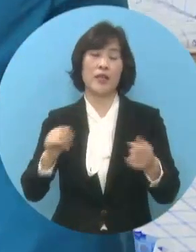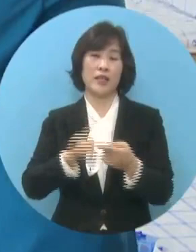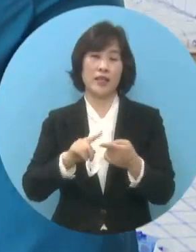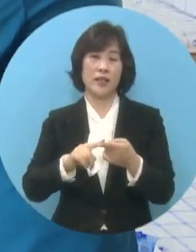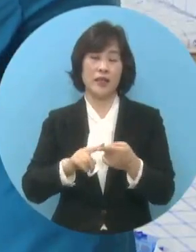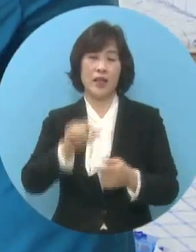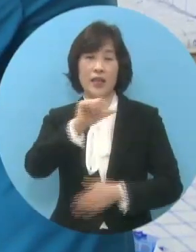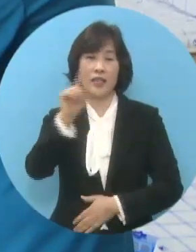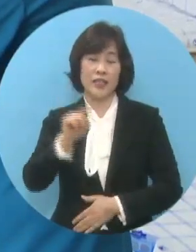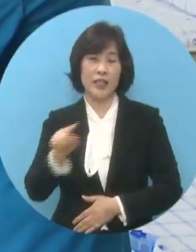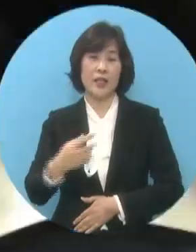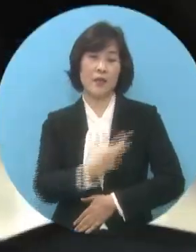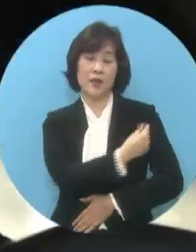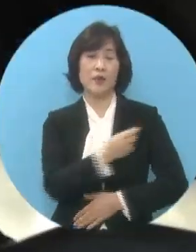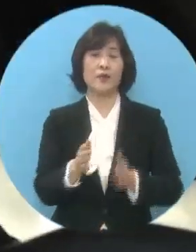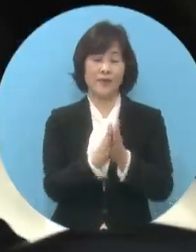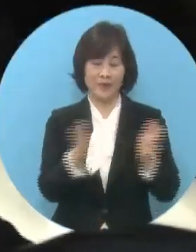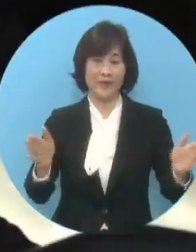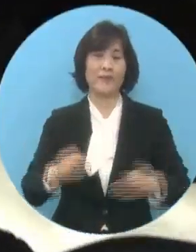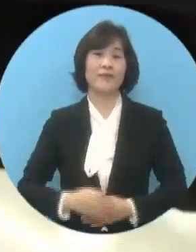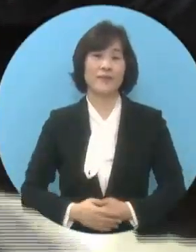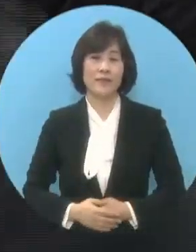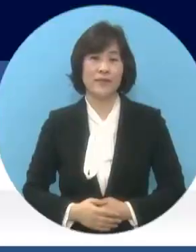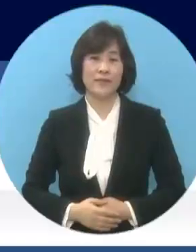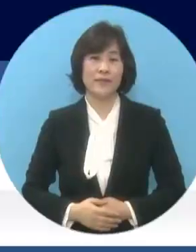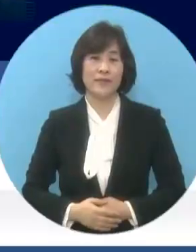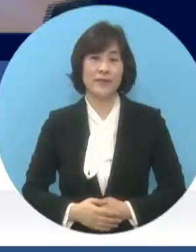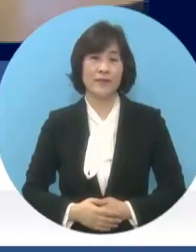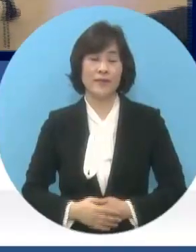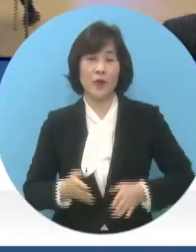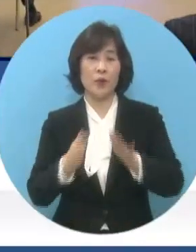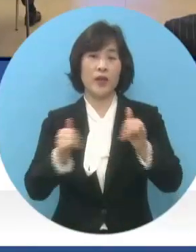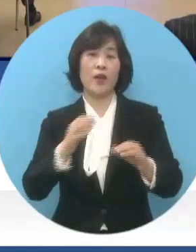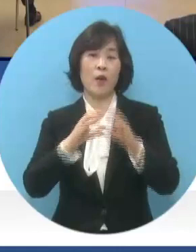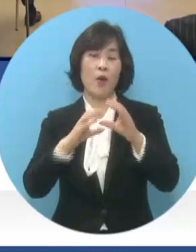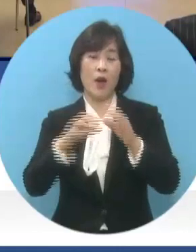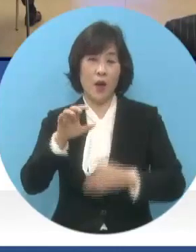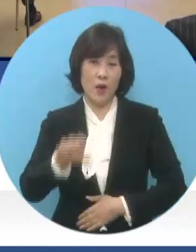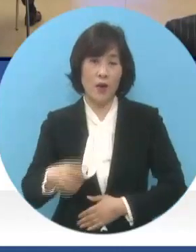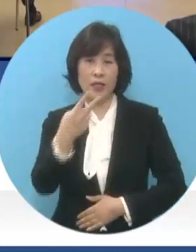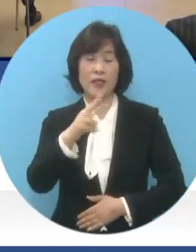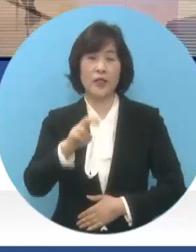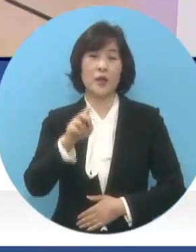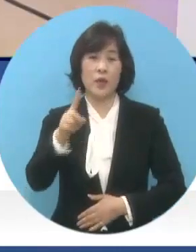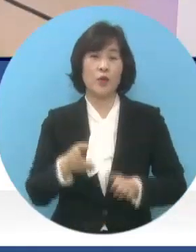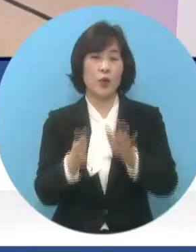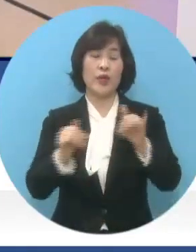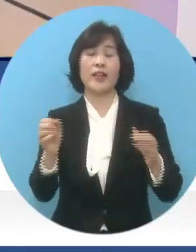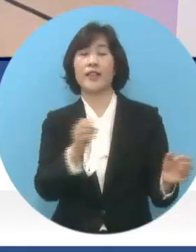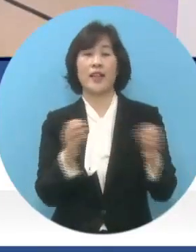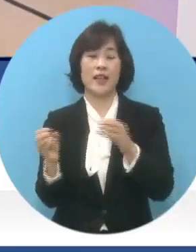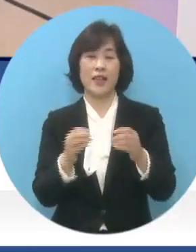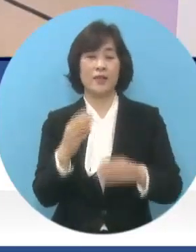대상으로 아스트라제네카 백신 접종을 시작했습니다. 도민과 소통의 장인 2021년 도민과의